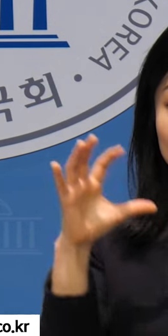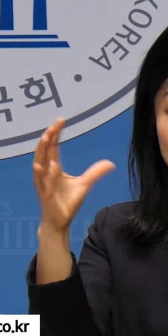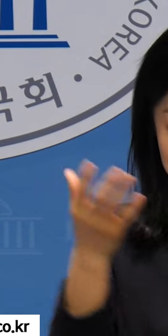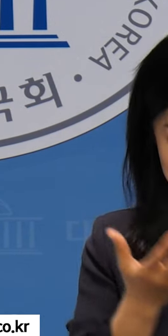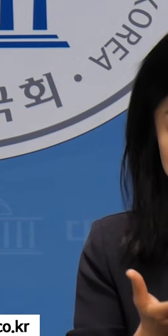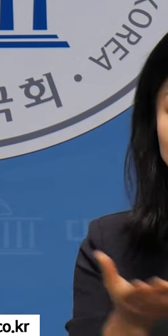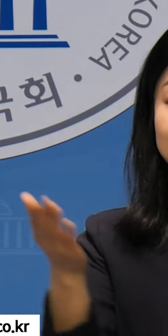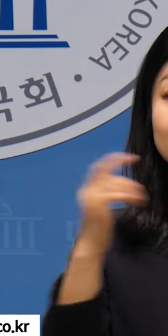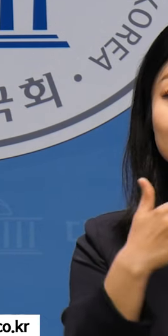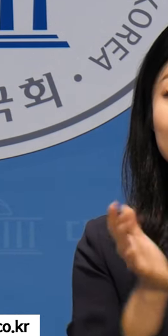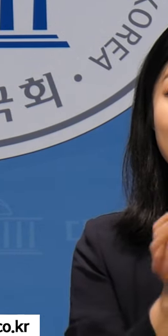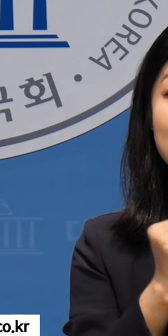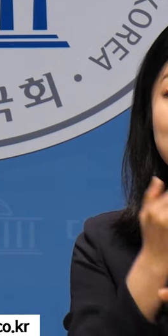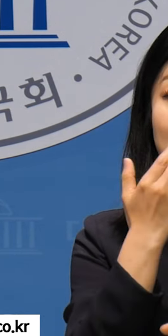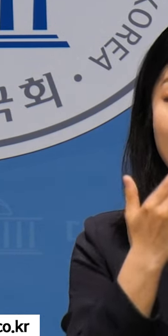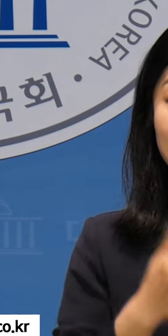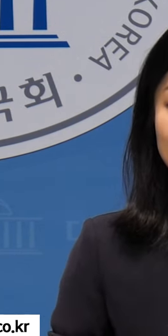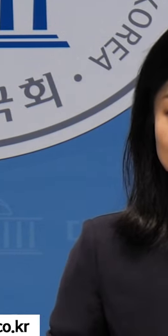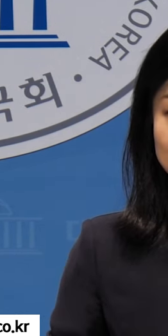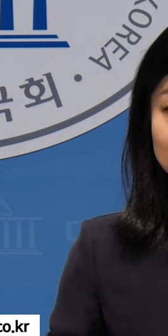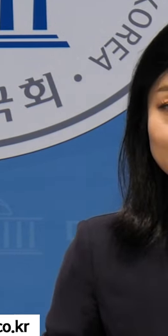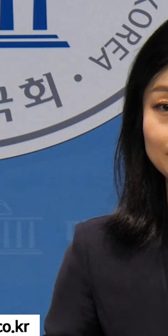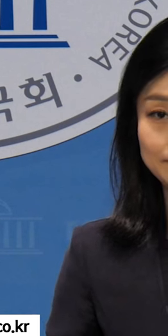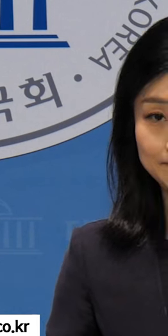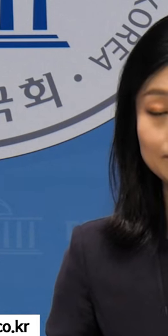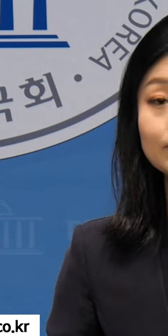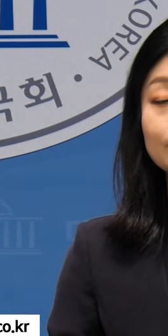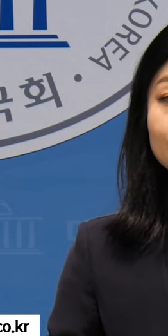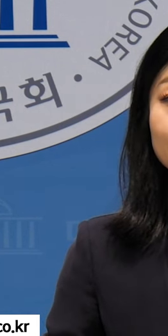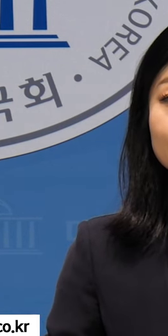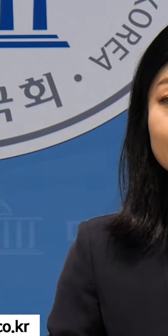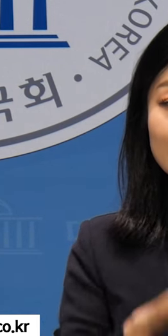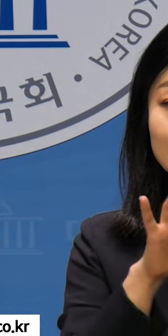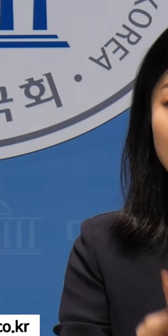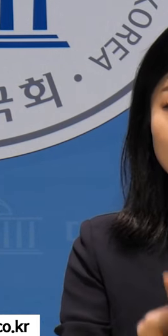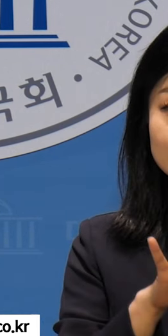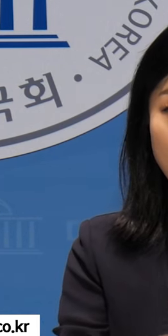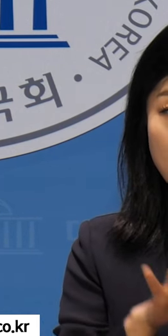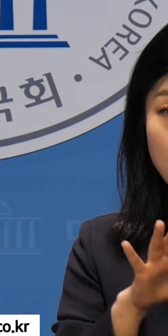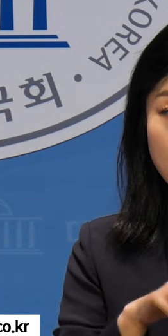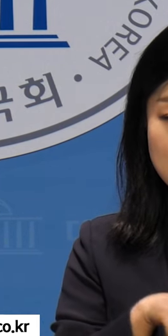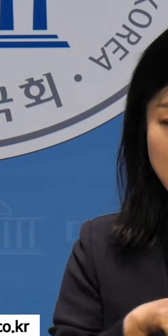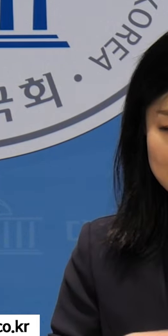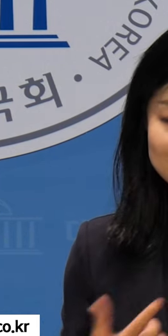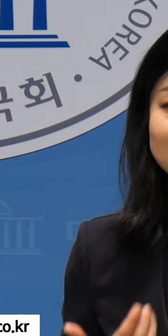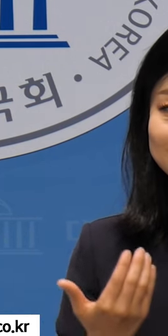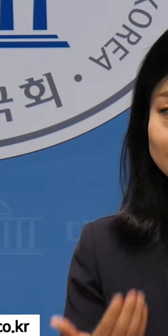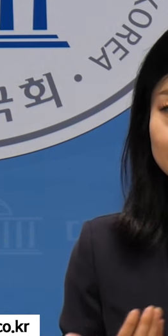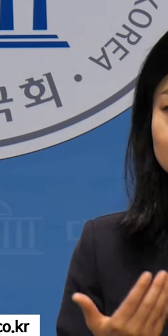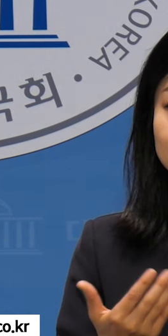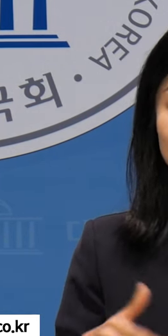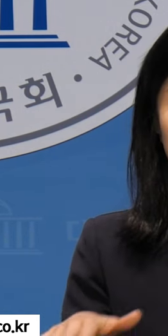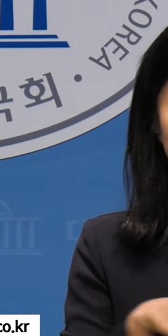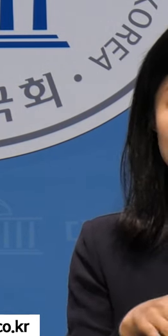뻗어나가는 민주당을 만들겠습니다. 넷째, 열정폐해를 강요하는 정치 문화를